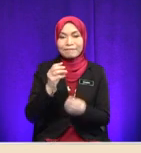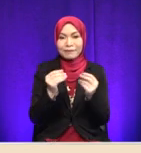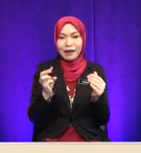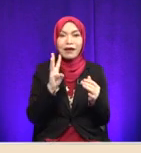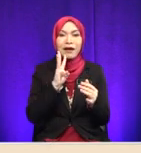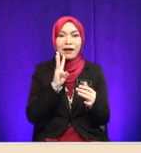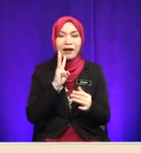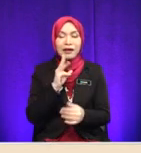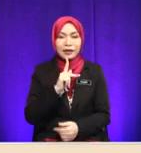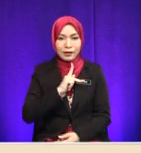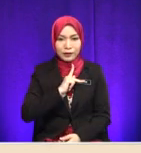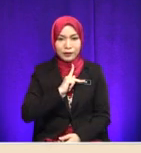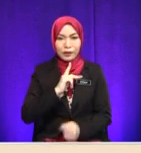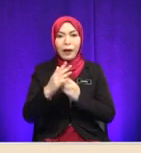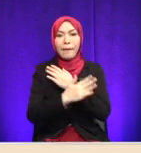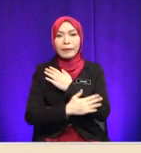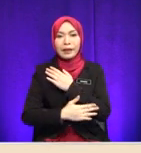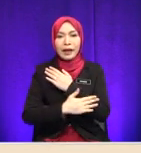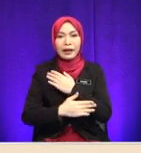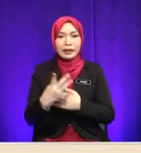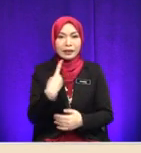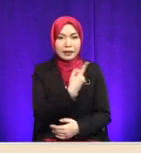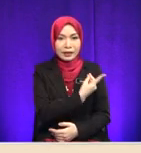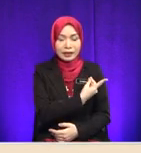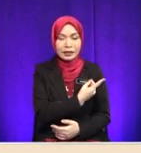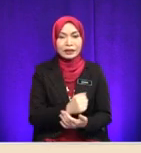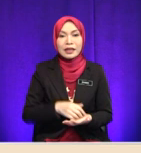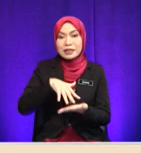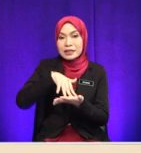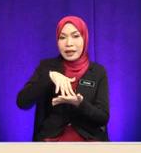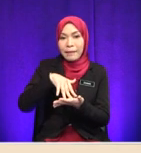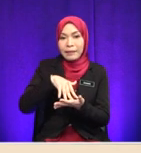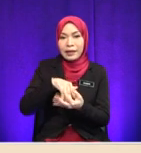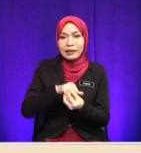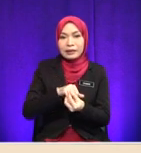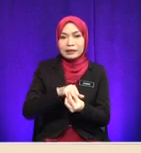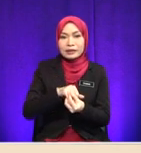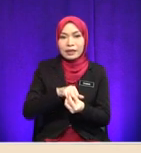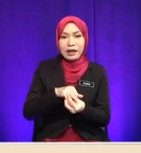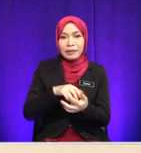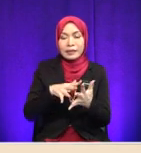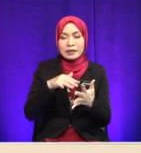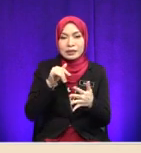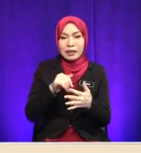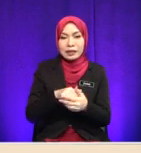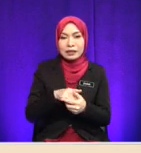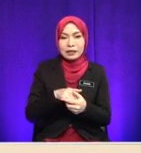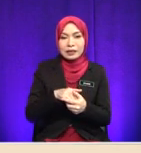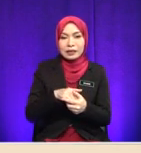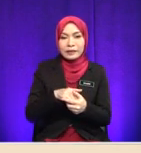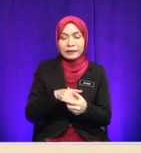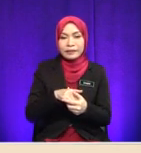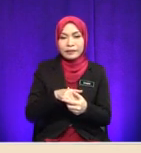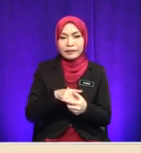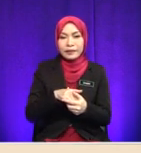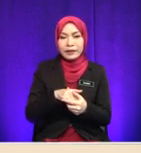dan kestabilan. Strategi pelaksanaan dihuraikan secara lebih komprehensif melalui prinsip-prinsip dasar luar negeri